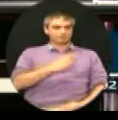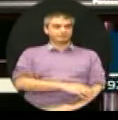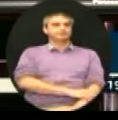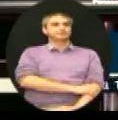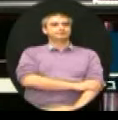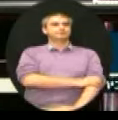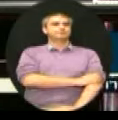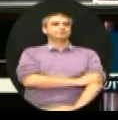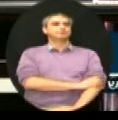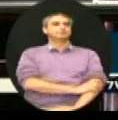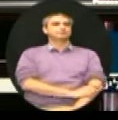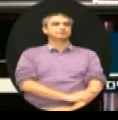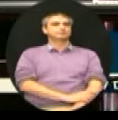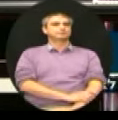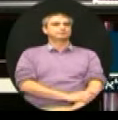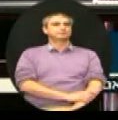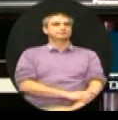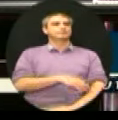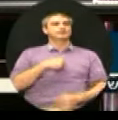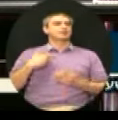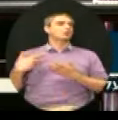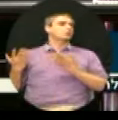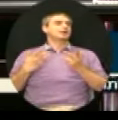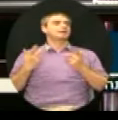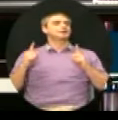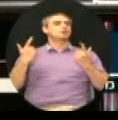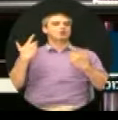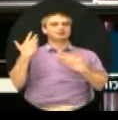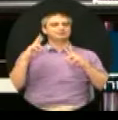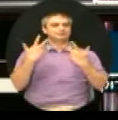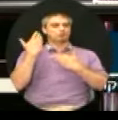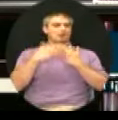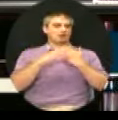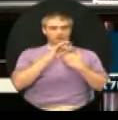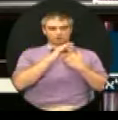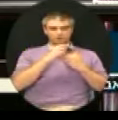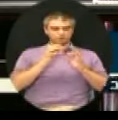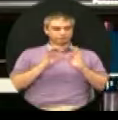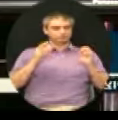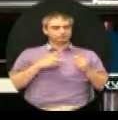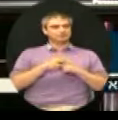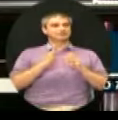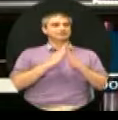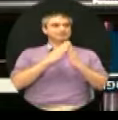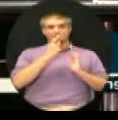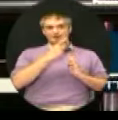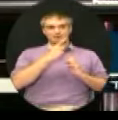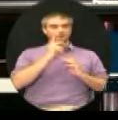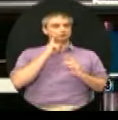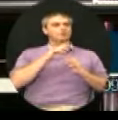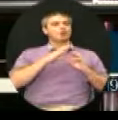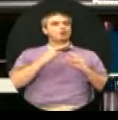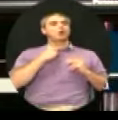לנו זכות להיות המארחים של האירוע הציבורי האחרון שלו. את השקת הספר, כל